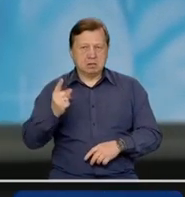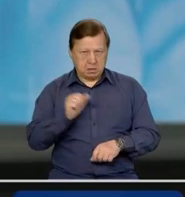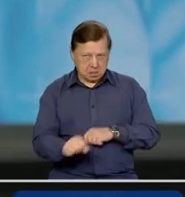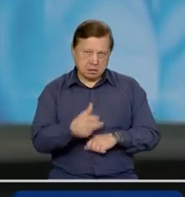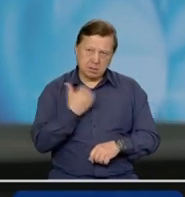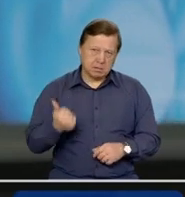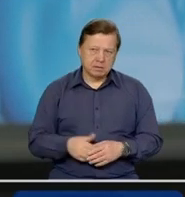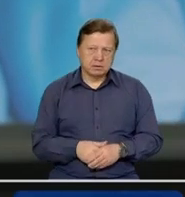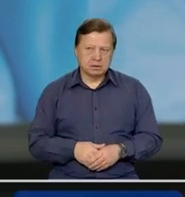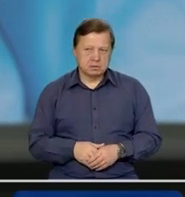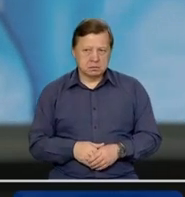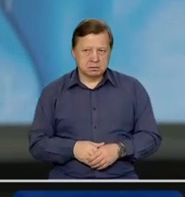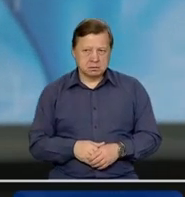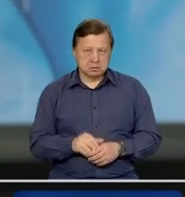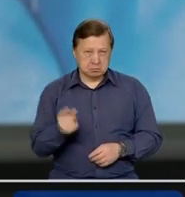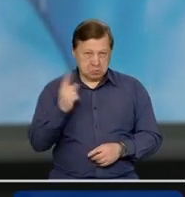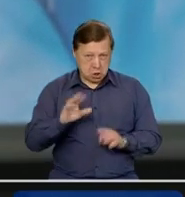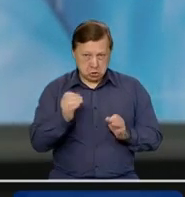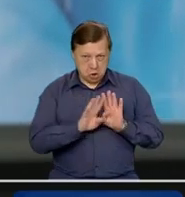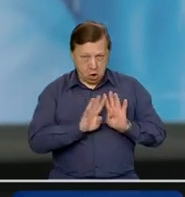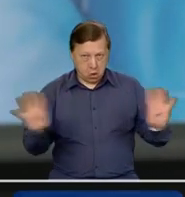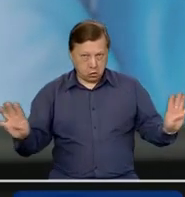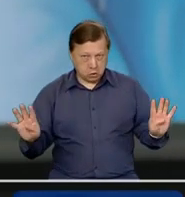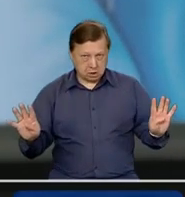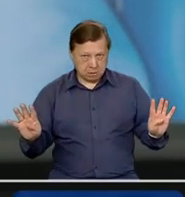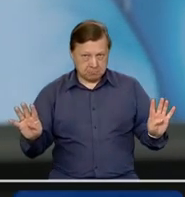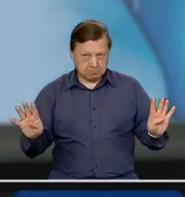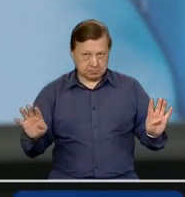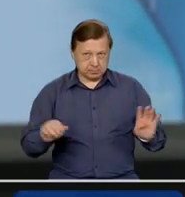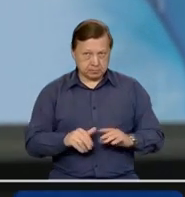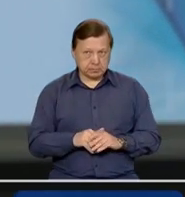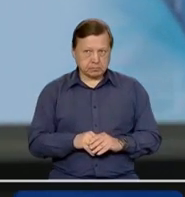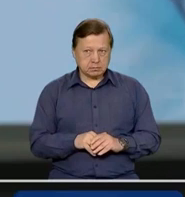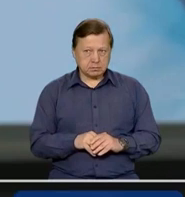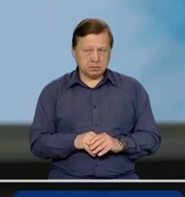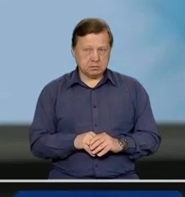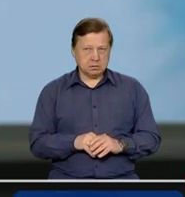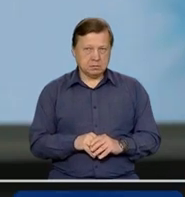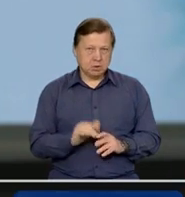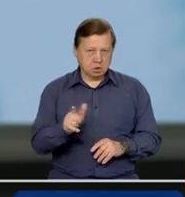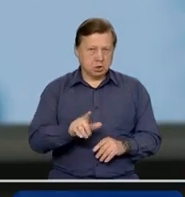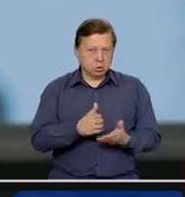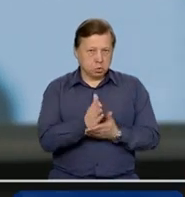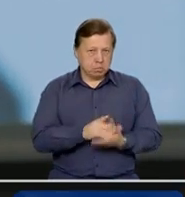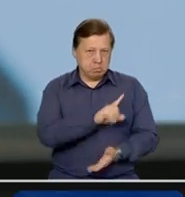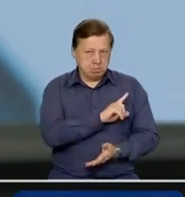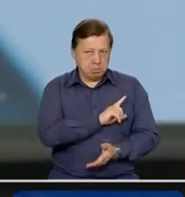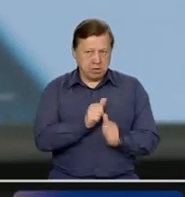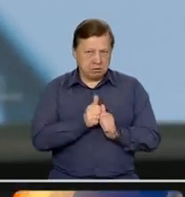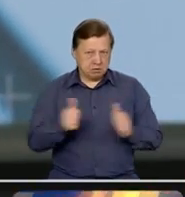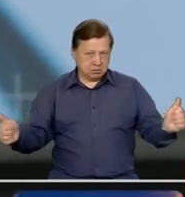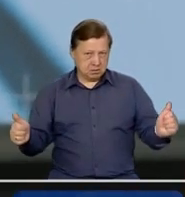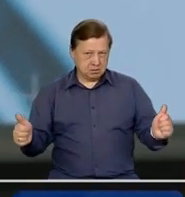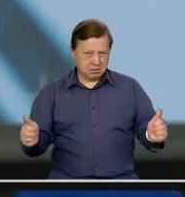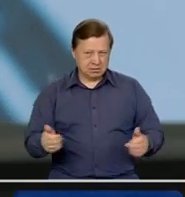Rozumiem, że myśli pan o takim ogrodzeniu, gdzie są jakieś służby i jeszcze kordon